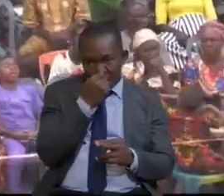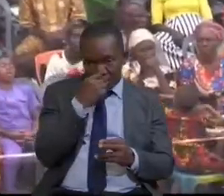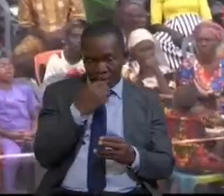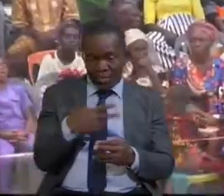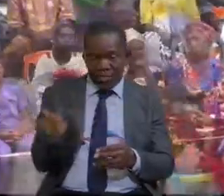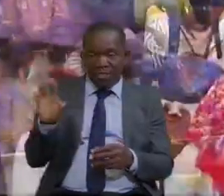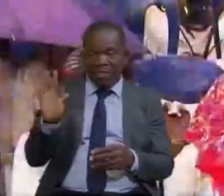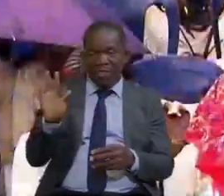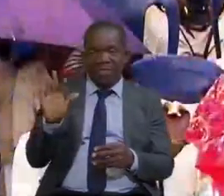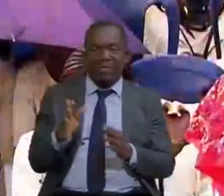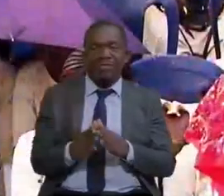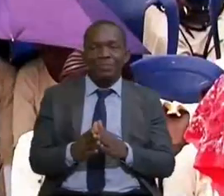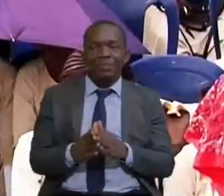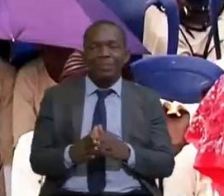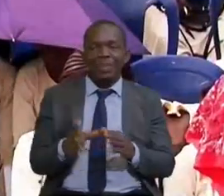19.